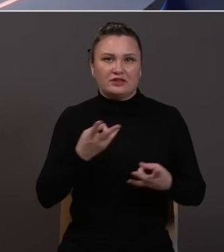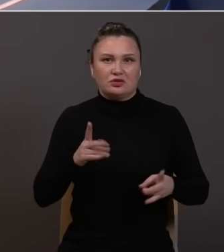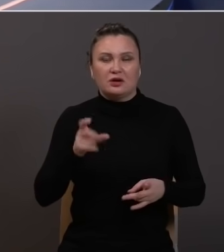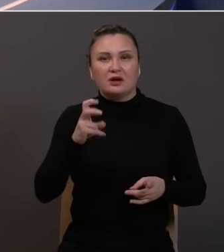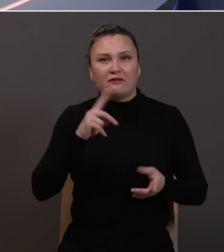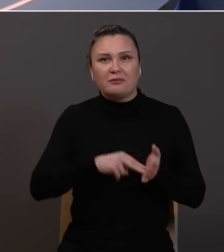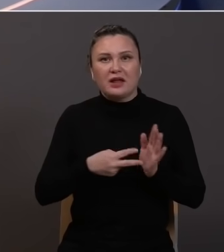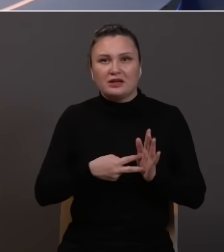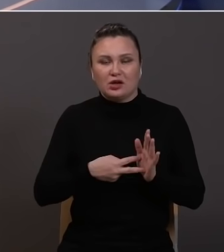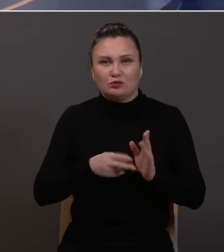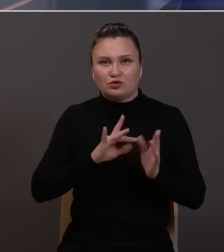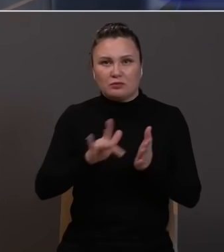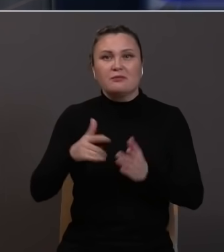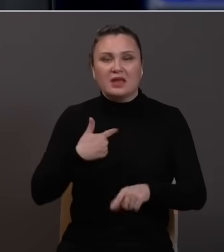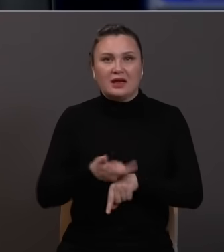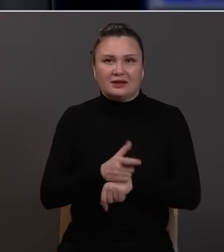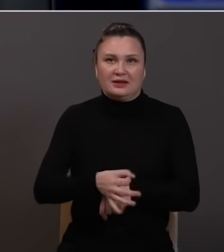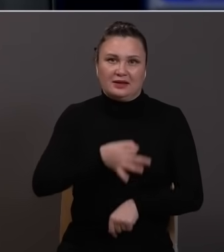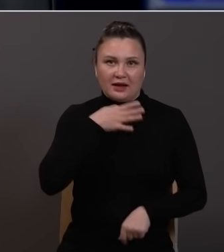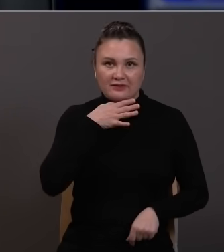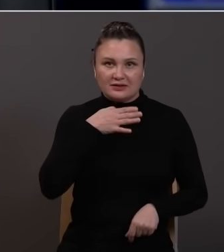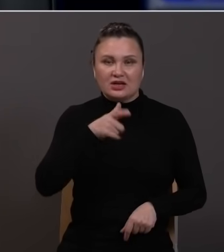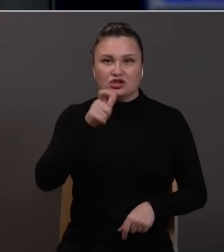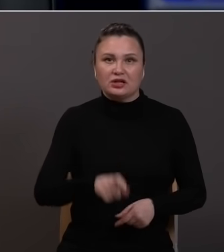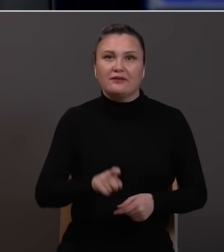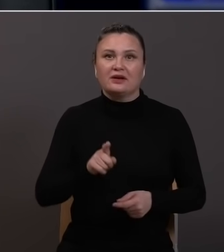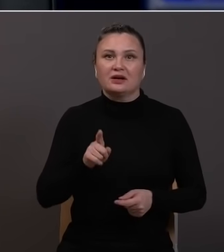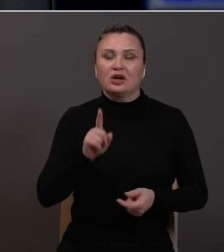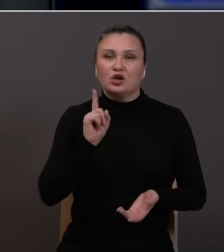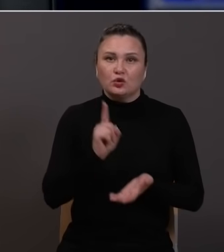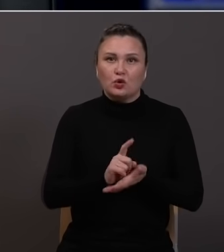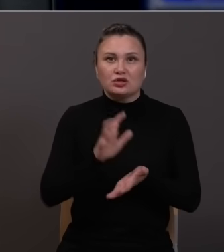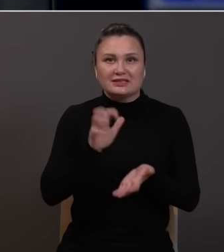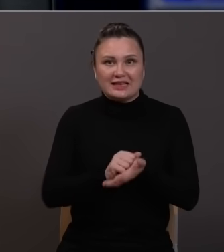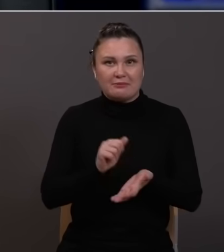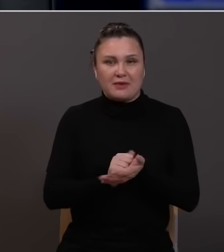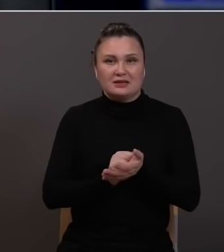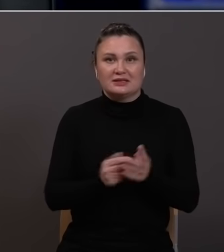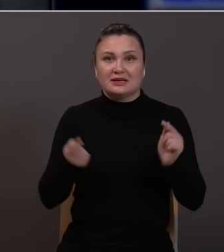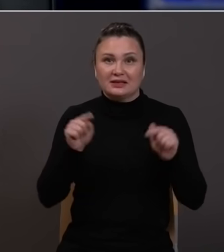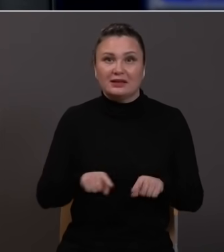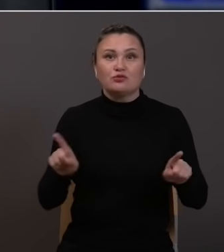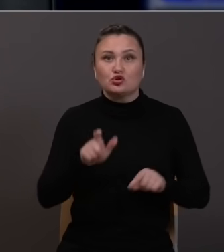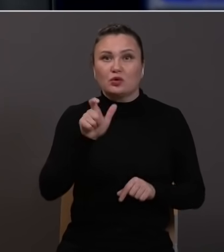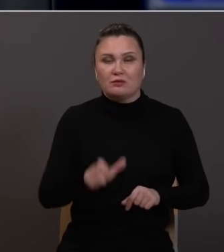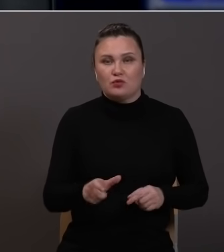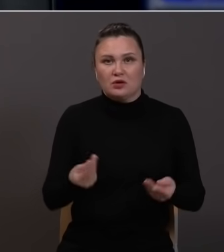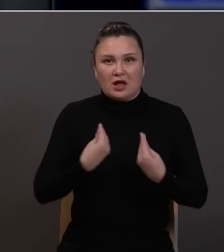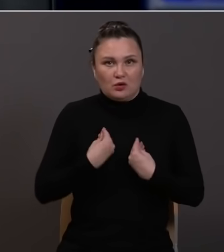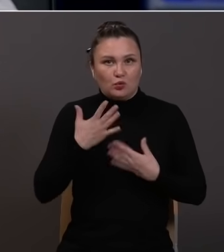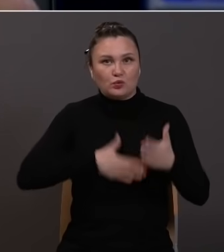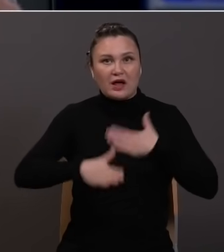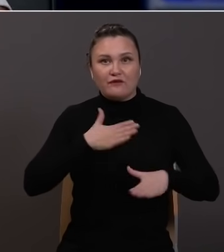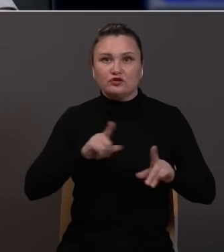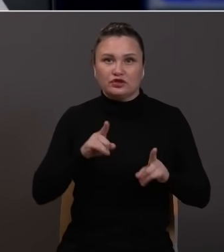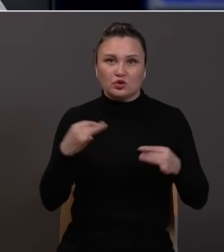Ну, мне это нравится. Это самая главная мотивация. Человек должен, я считаю, что заниматься искренне тем, что ему доставляет удовольствие,